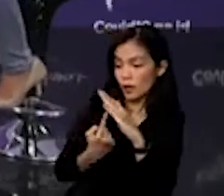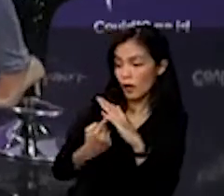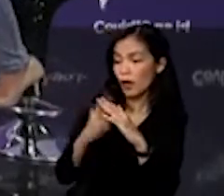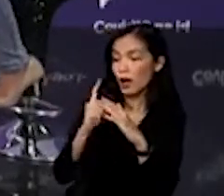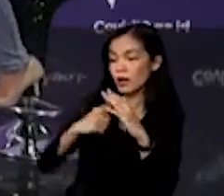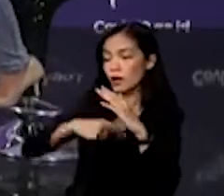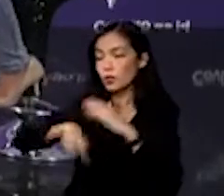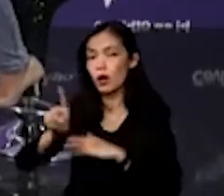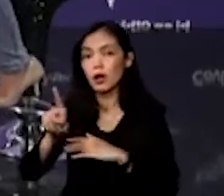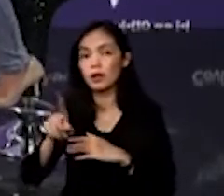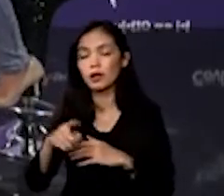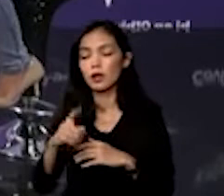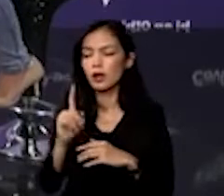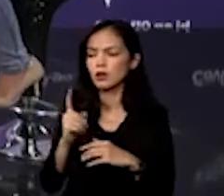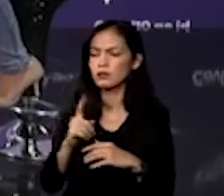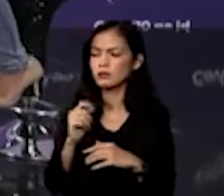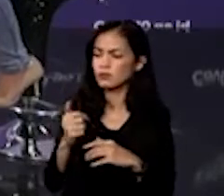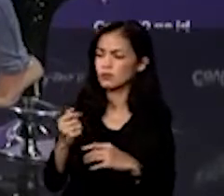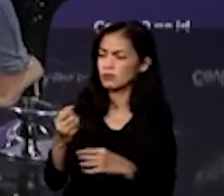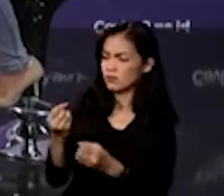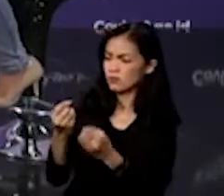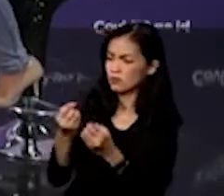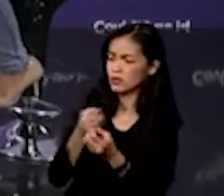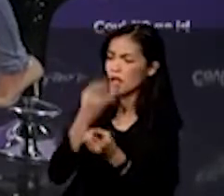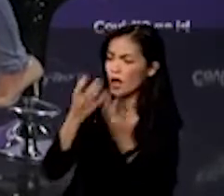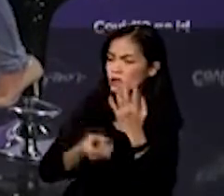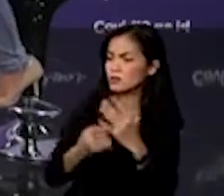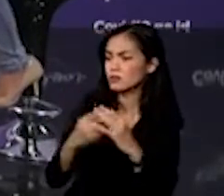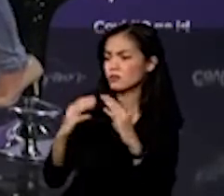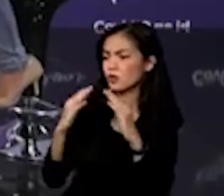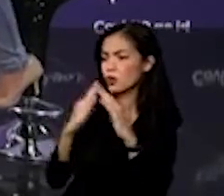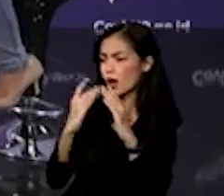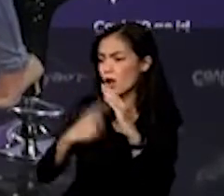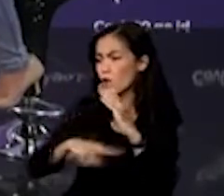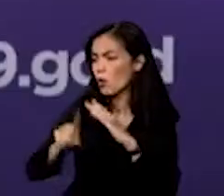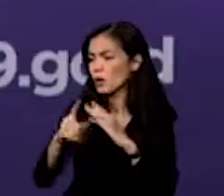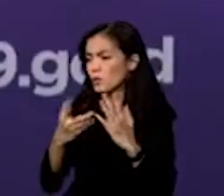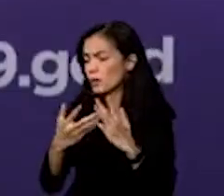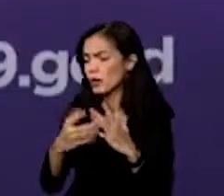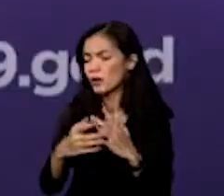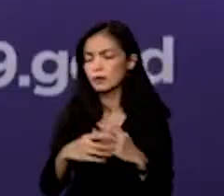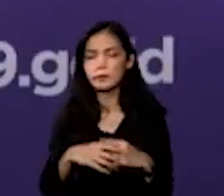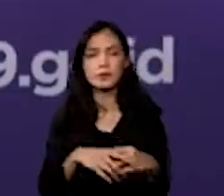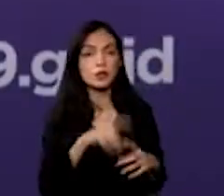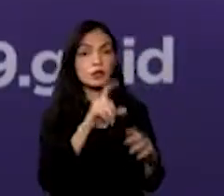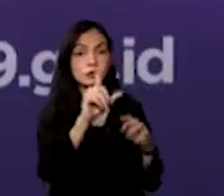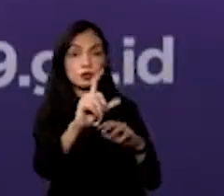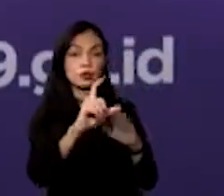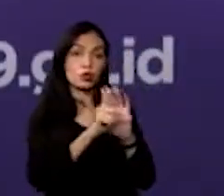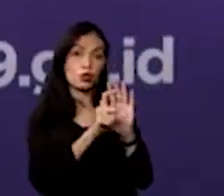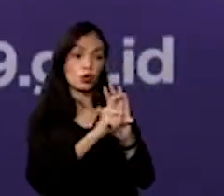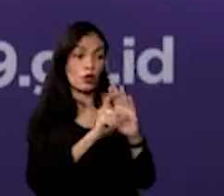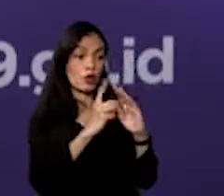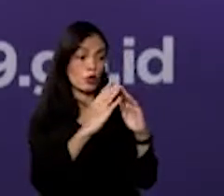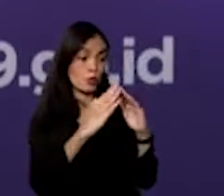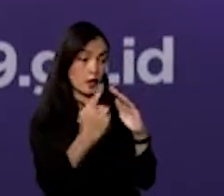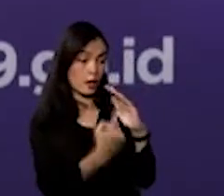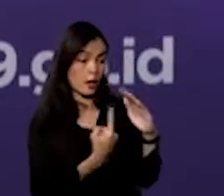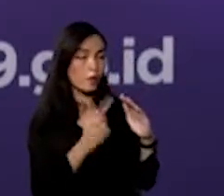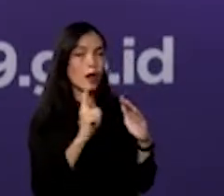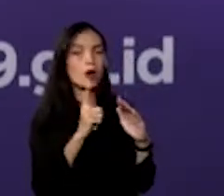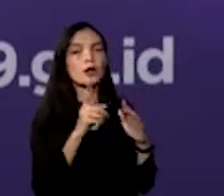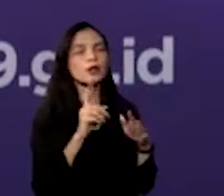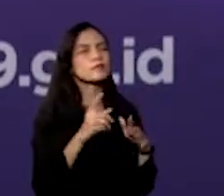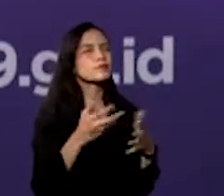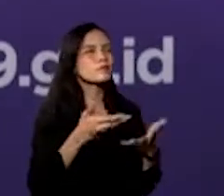enggak dok yang di dalam rumah tuh Seperti apa contohnya di luar seperti apa Dok contohnya Kalau yang di dalam rumah kalau kita punya fasilitas Street meal